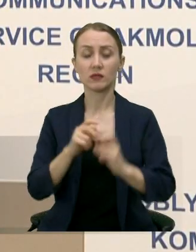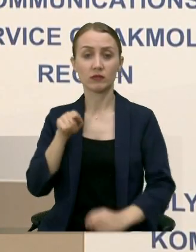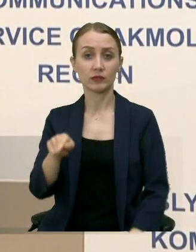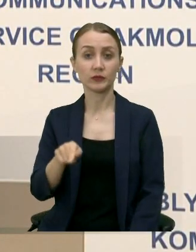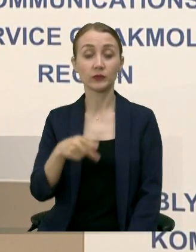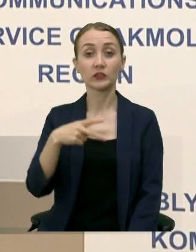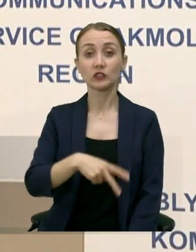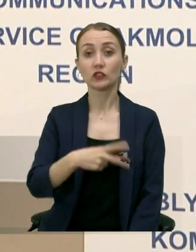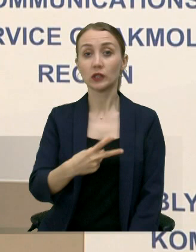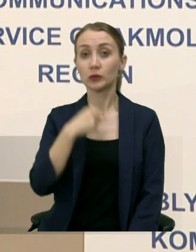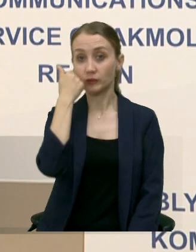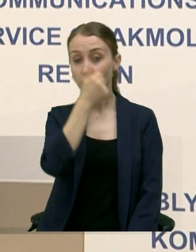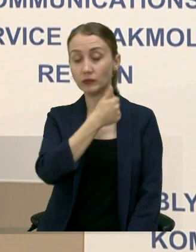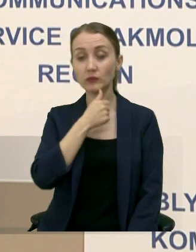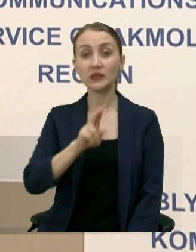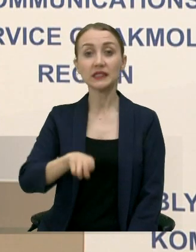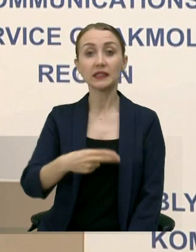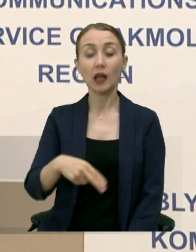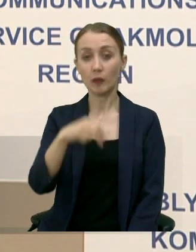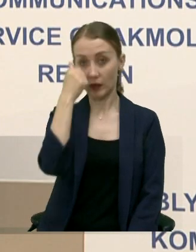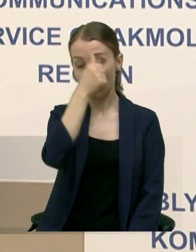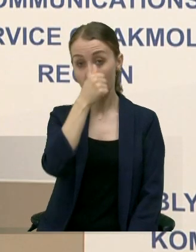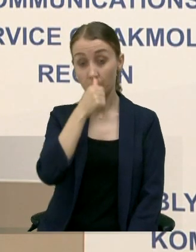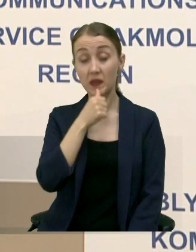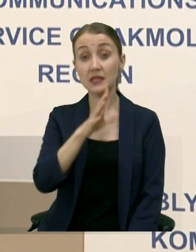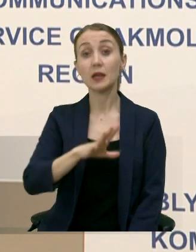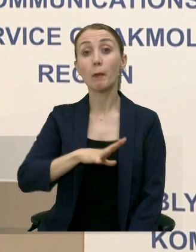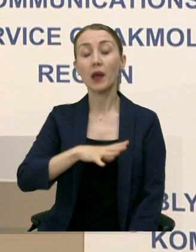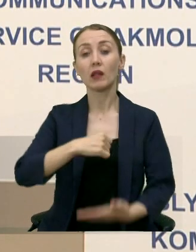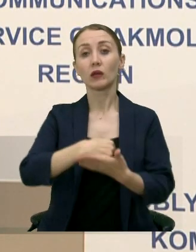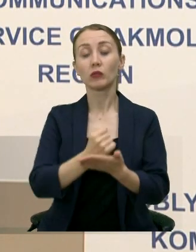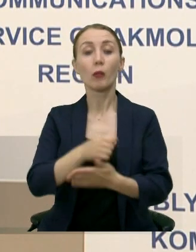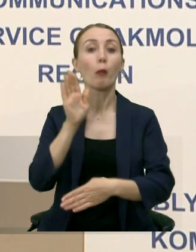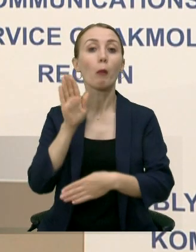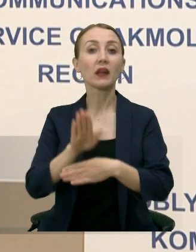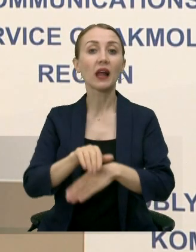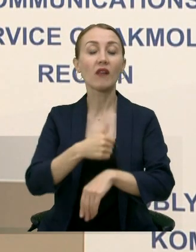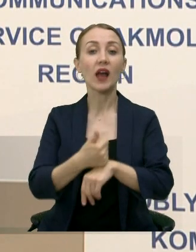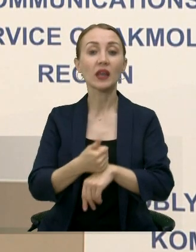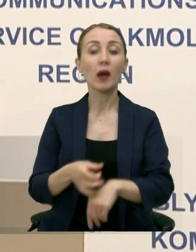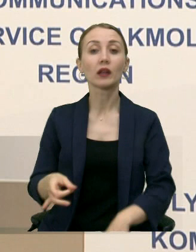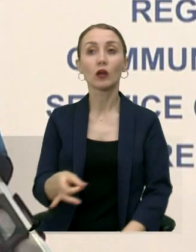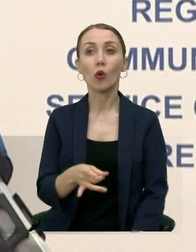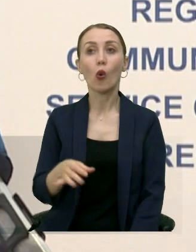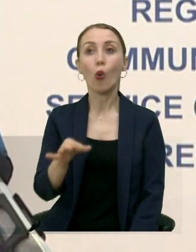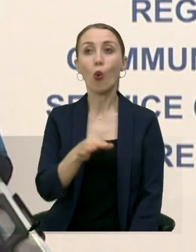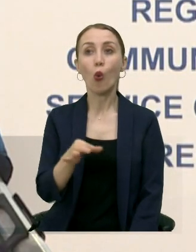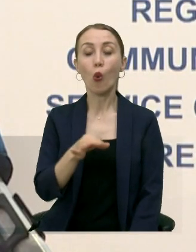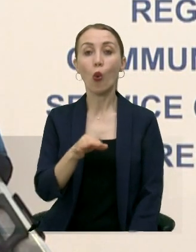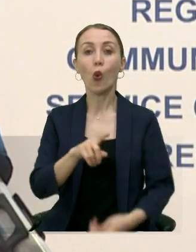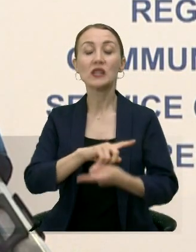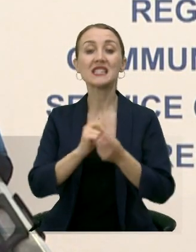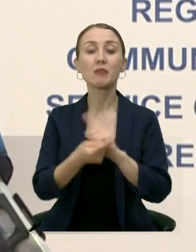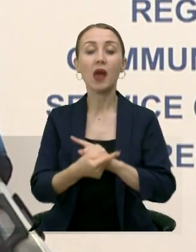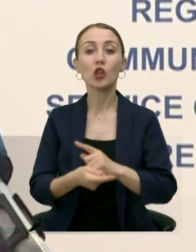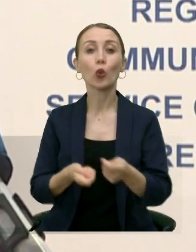2022 году, по-моему, в декабре месяце, было принято постановление акимата района о смене